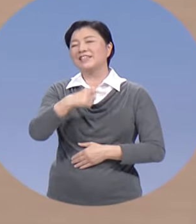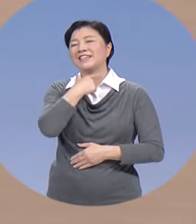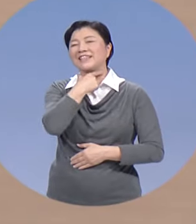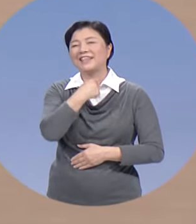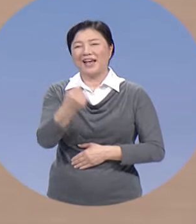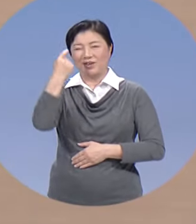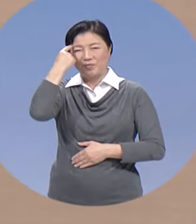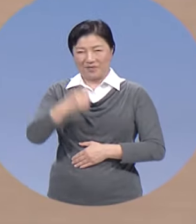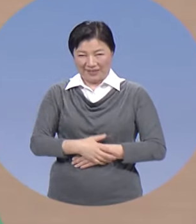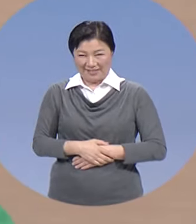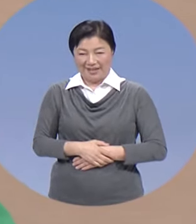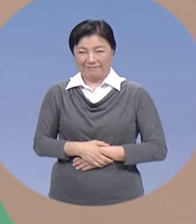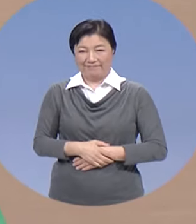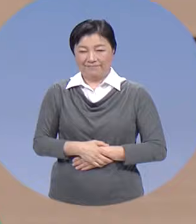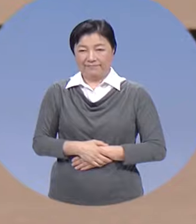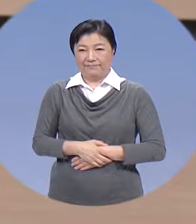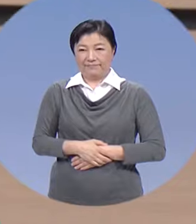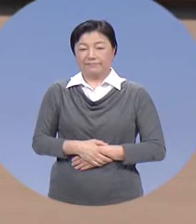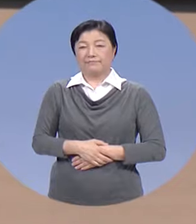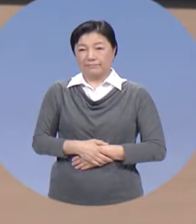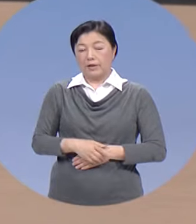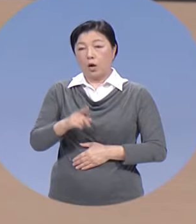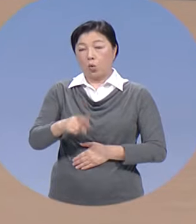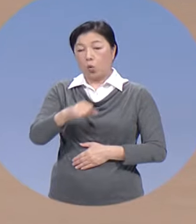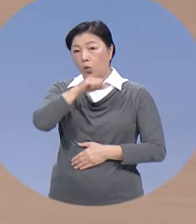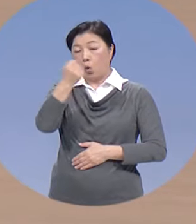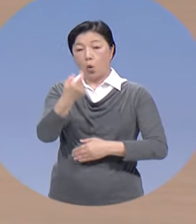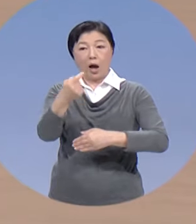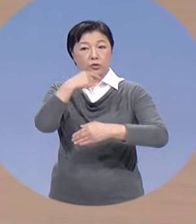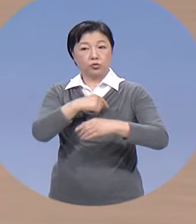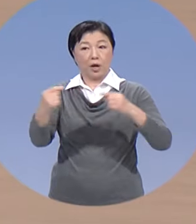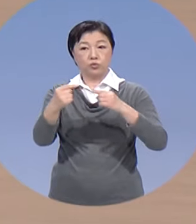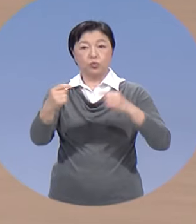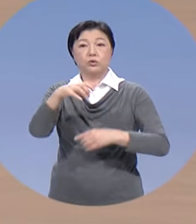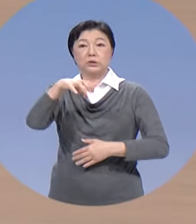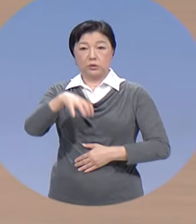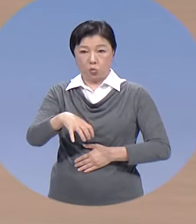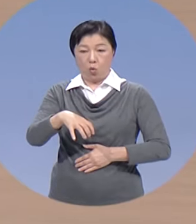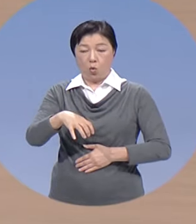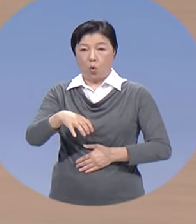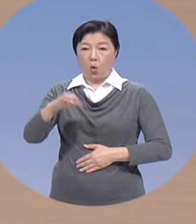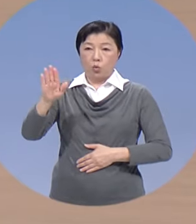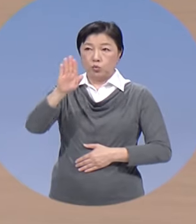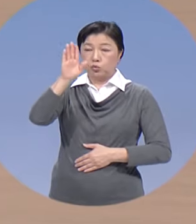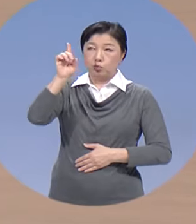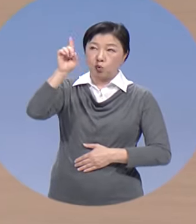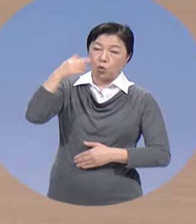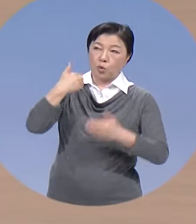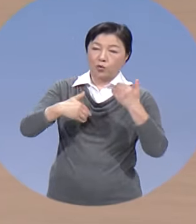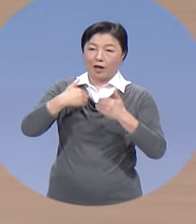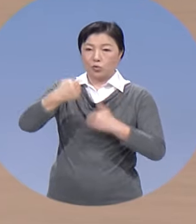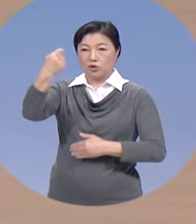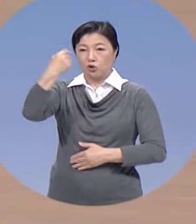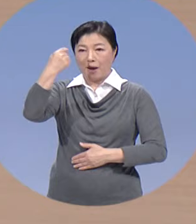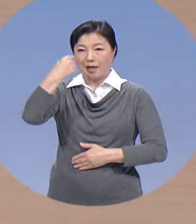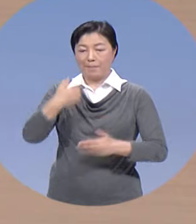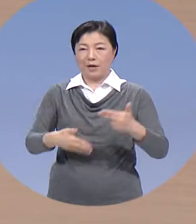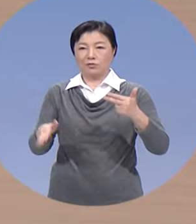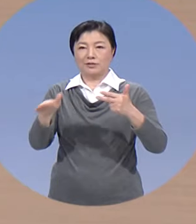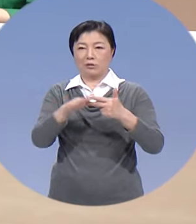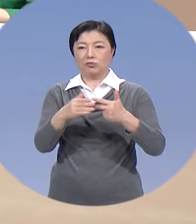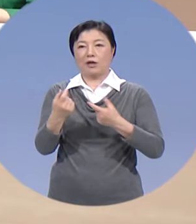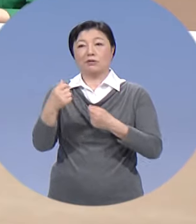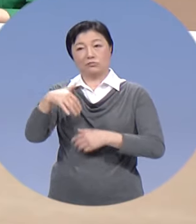思いました。この JAXA 勝浦宇宙通信所、宇宙のことを楽しく学べる施設なんです